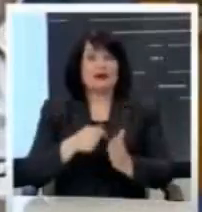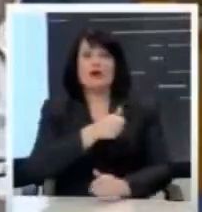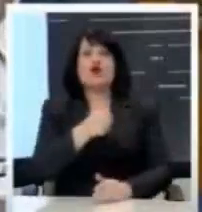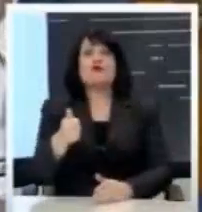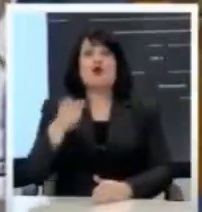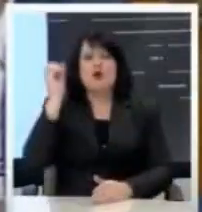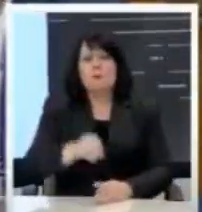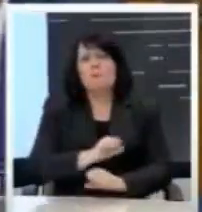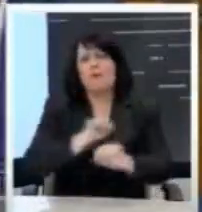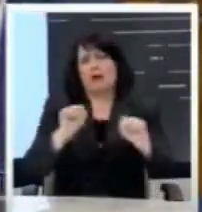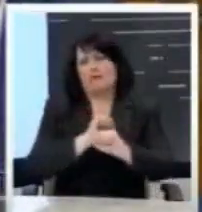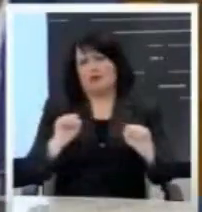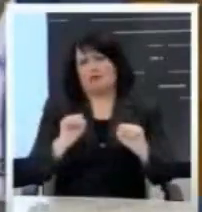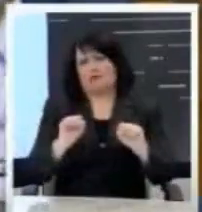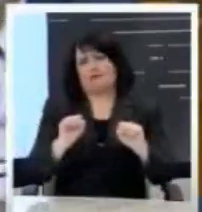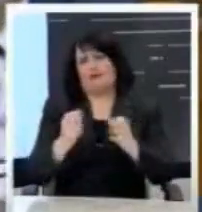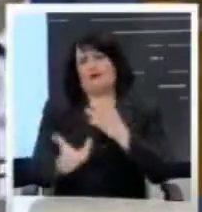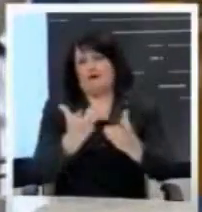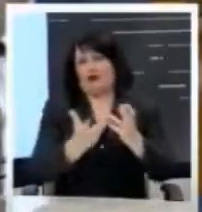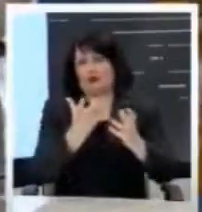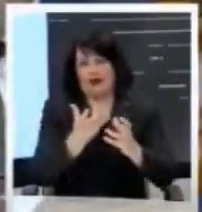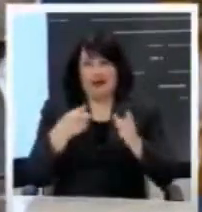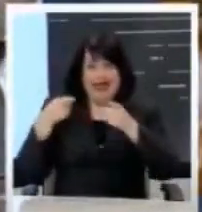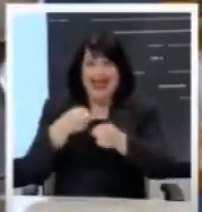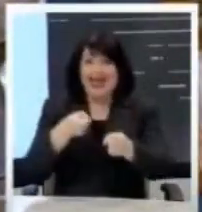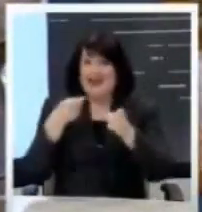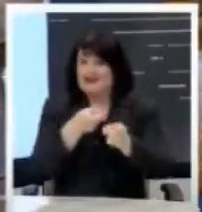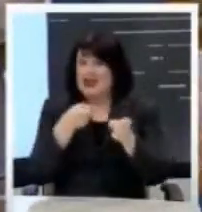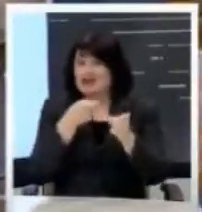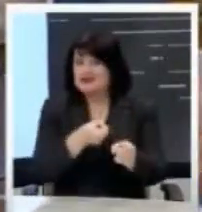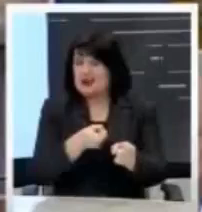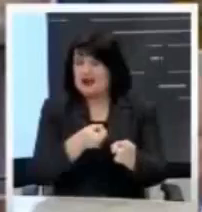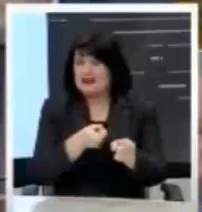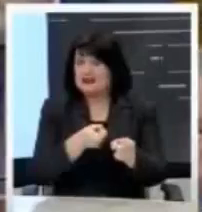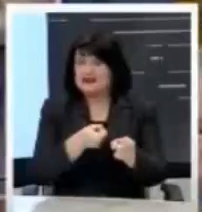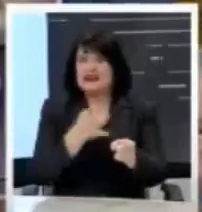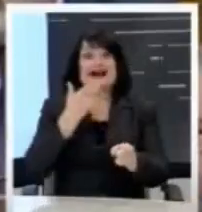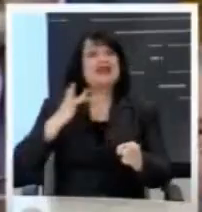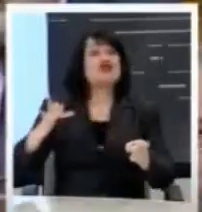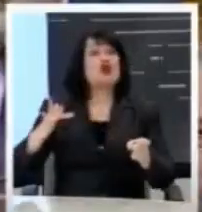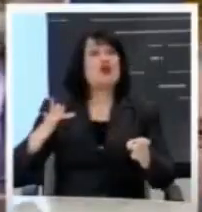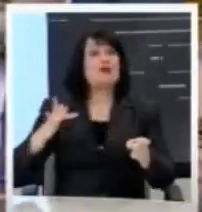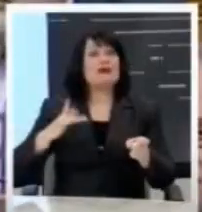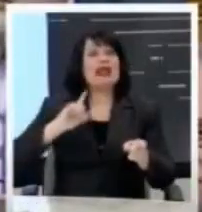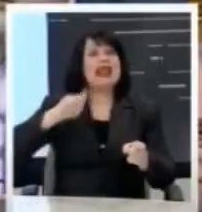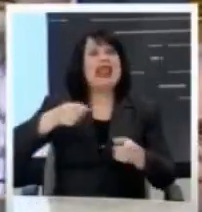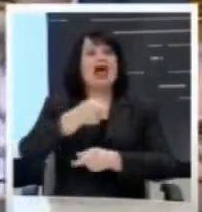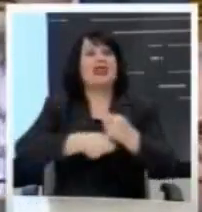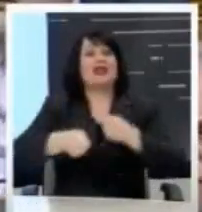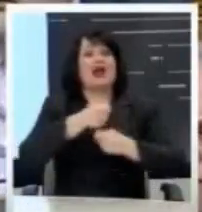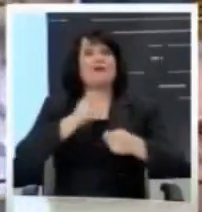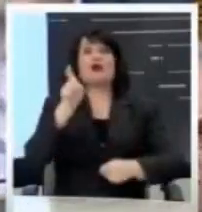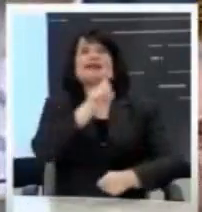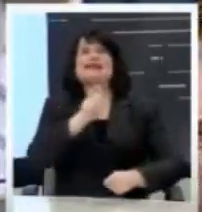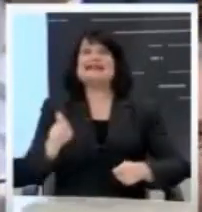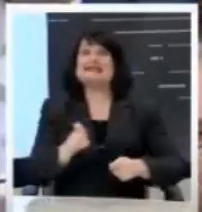Μολότοφ. Είναι και οι εκβιαστές, είναι και οι λαθρέμποροι χρυσού, είναι και οι Siemens